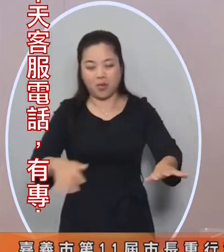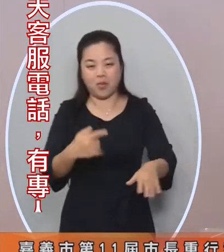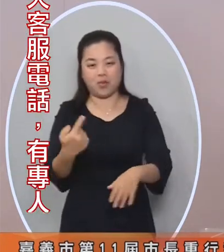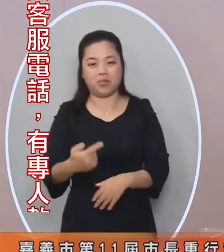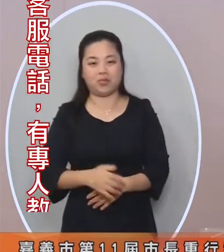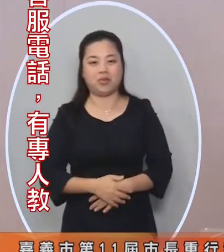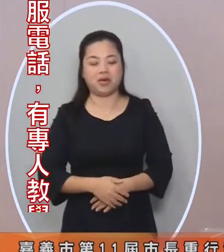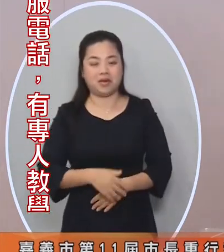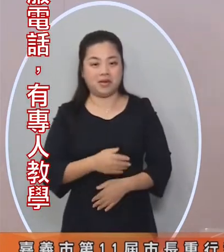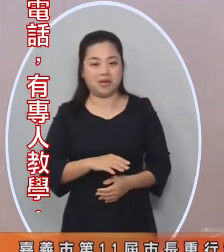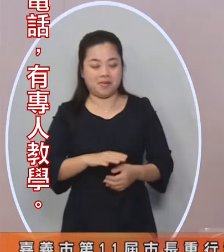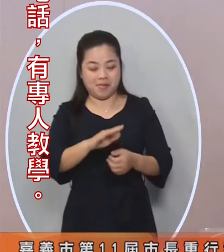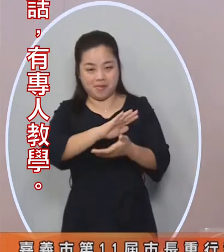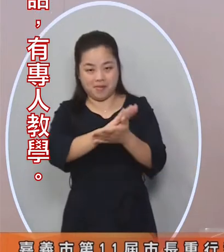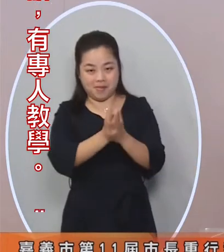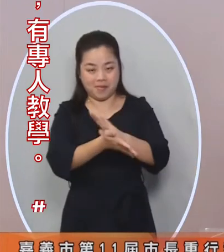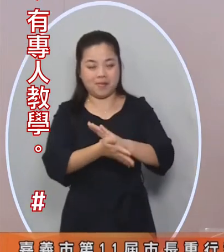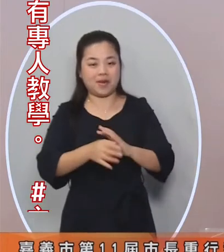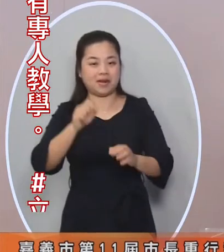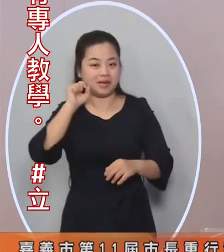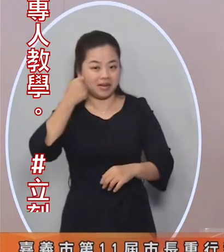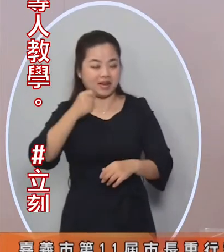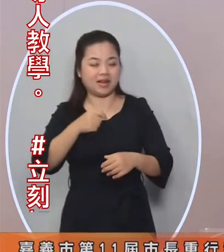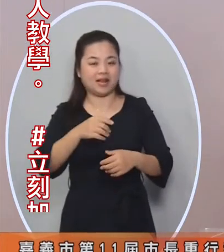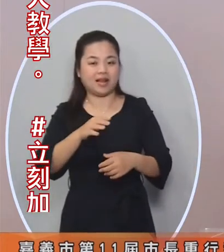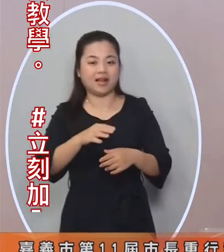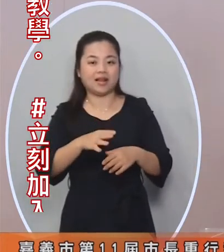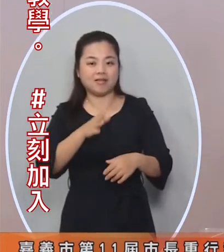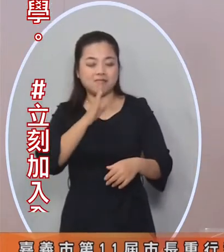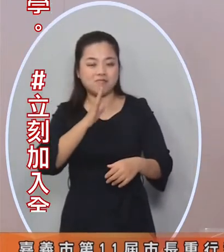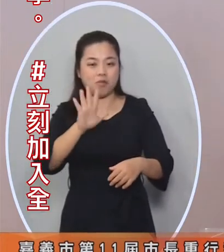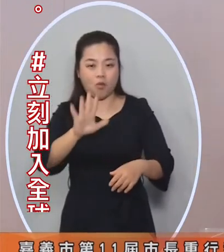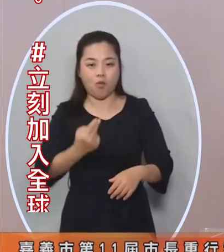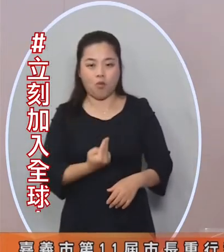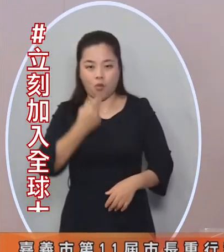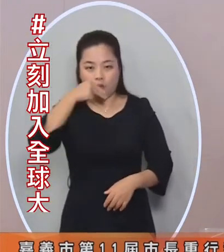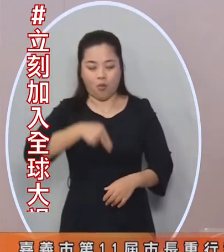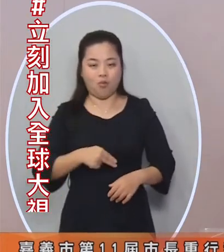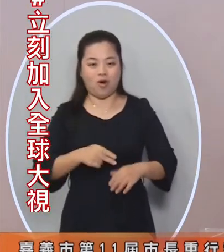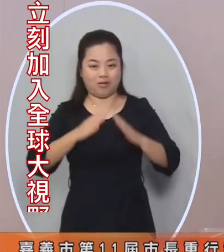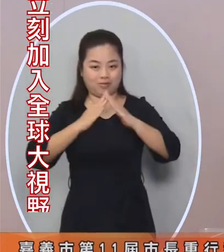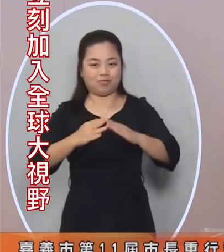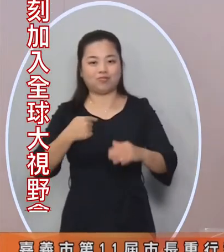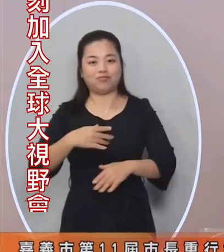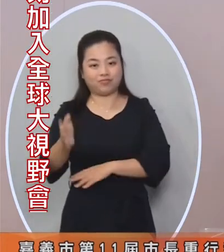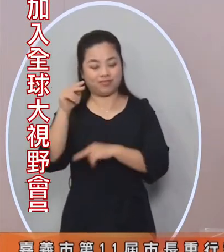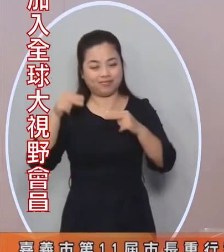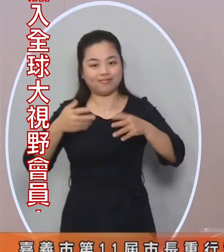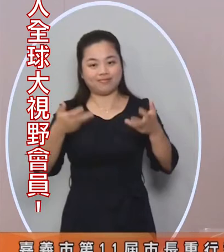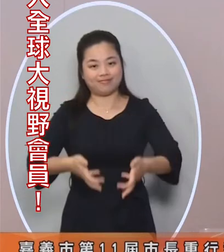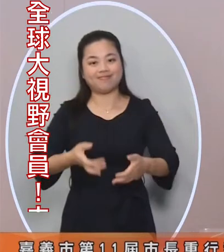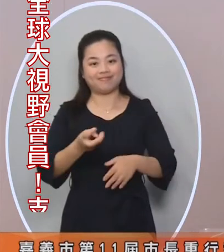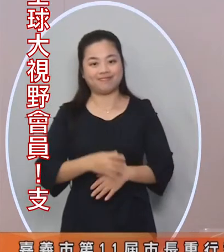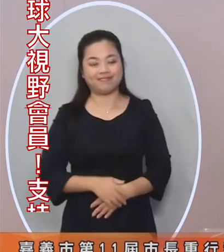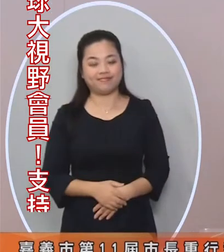打造成一个有氧的王国，然后我们嘉义可以当作有氧的首都，这就是我一个政见的一个重点